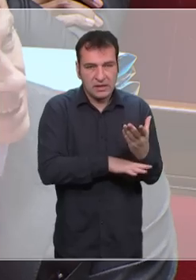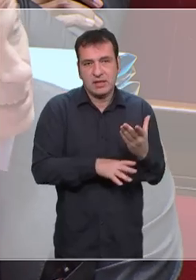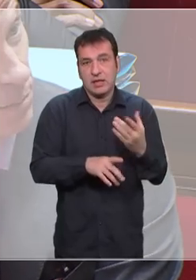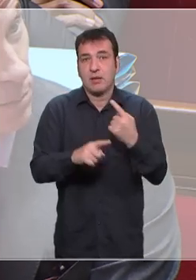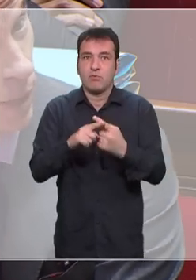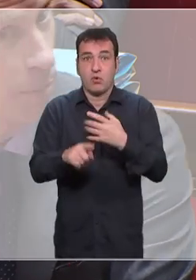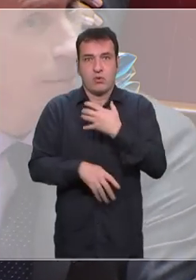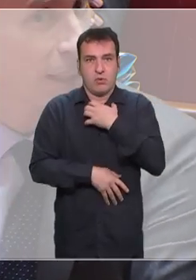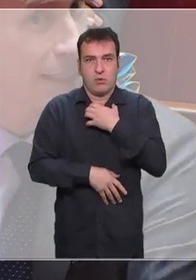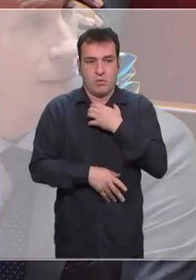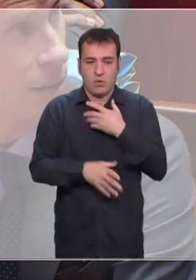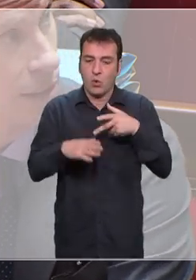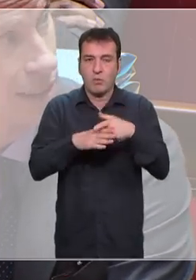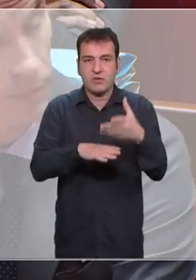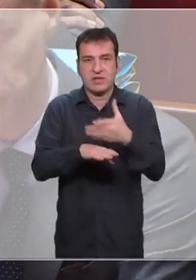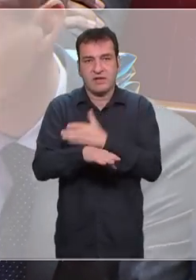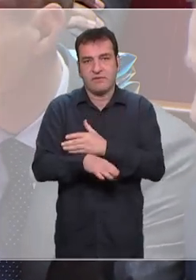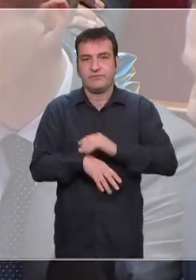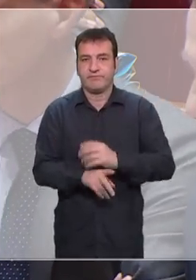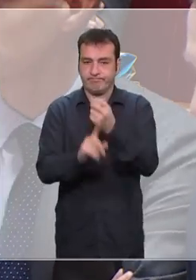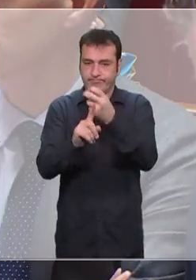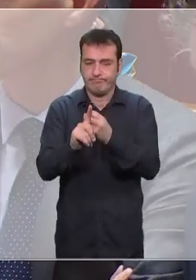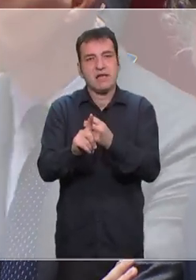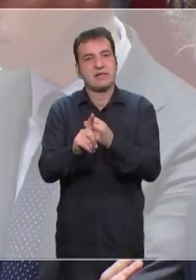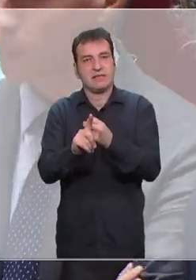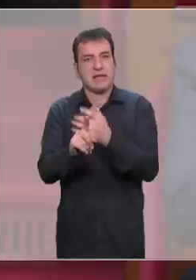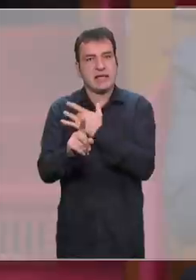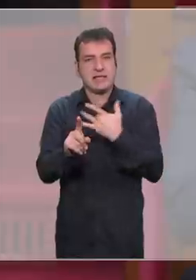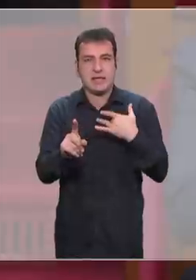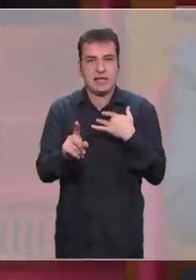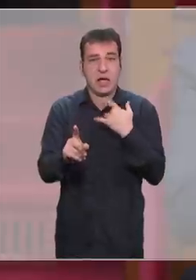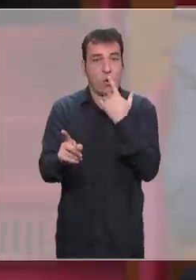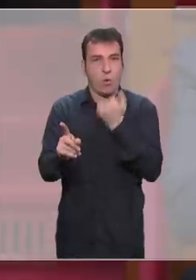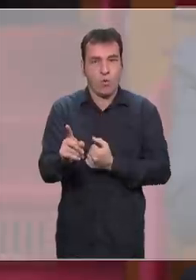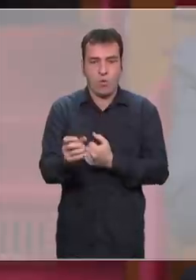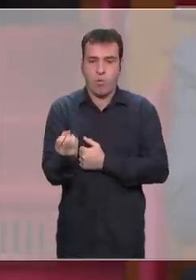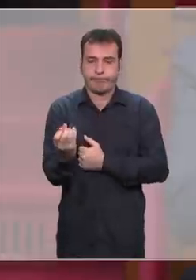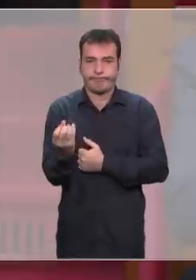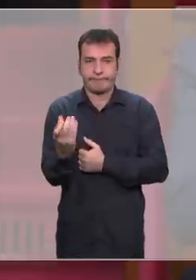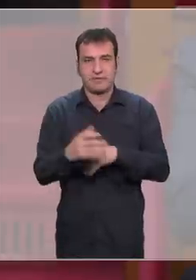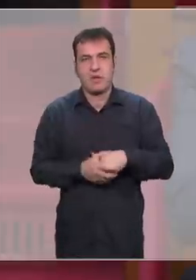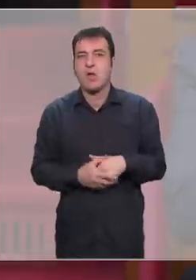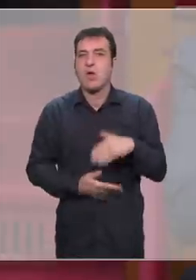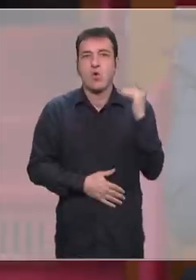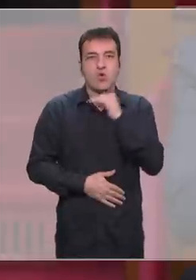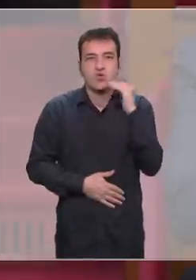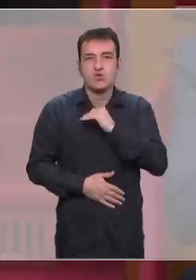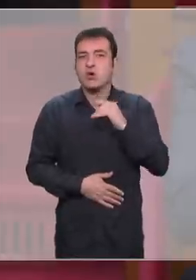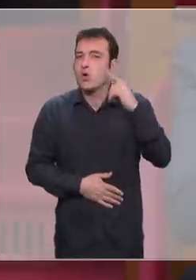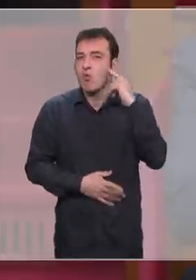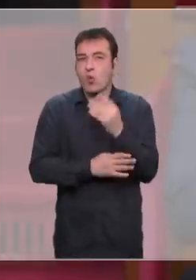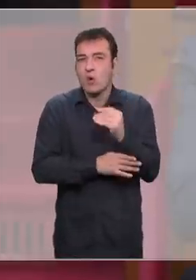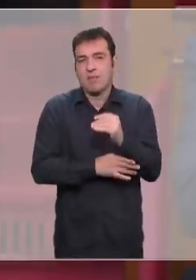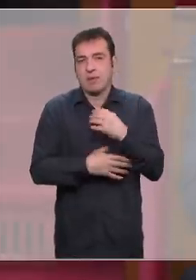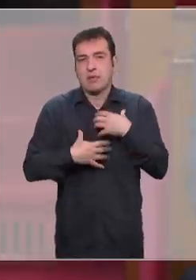Les indicateurs sanitaires sont au rouge. Les passages aux urgences et hospitalisations pour bronchiolite atteignent ainsi un niveau inédit depuis